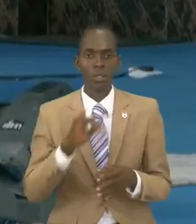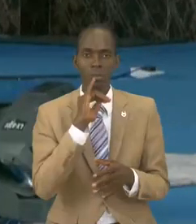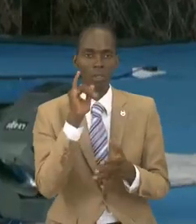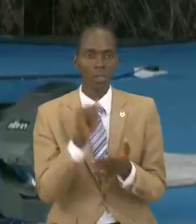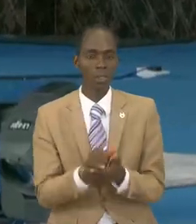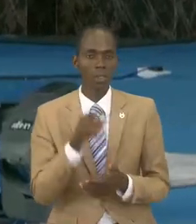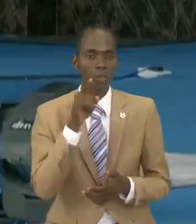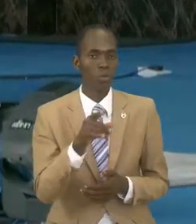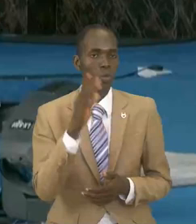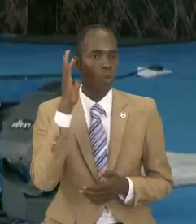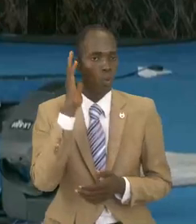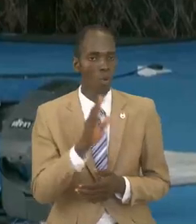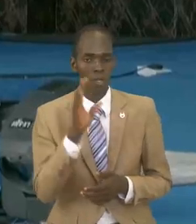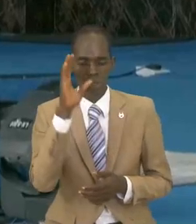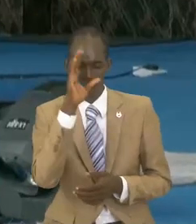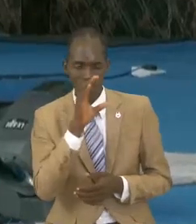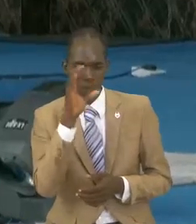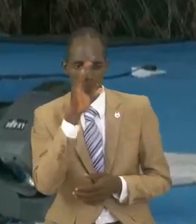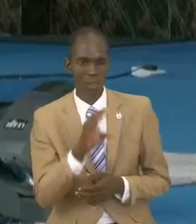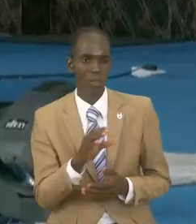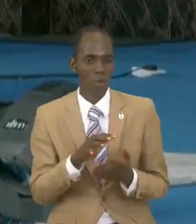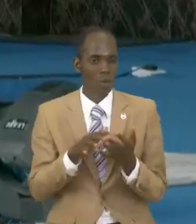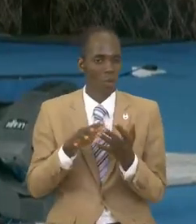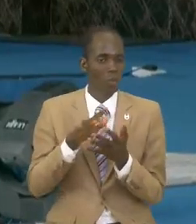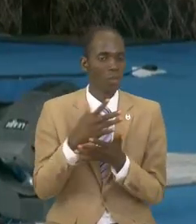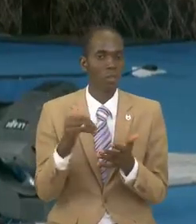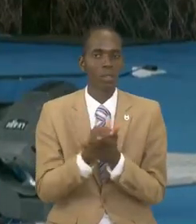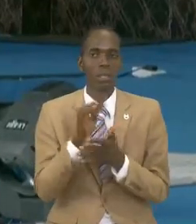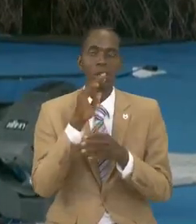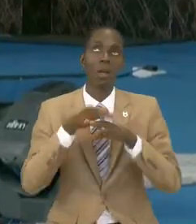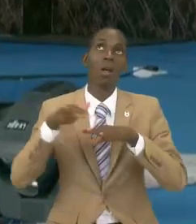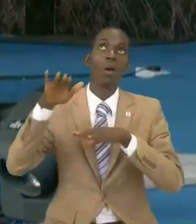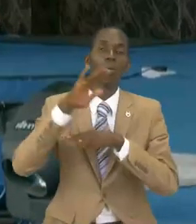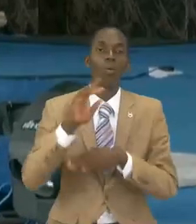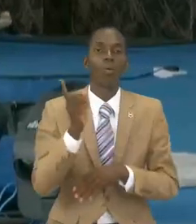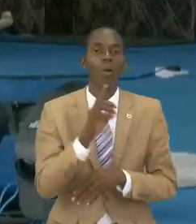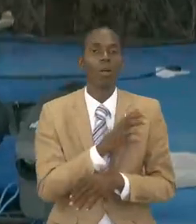c'est que vous cherchiez les choses d'en haut.